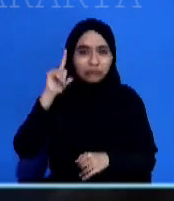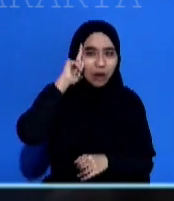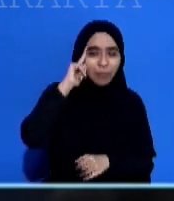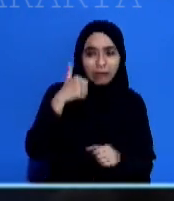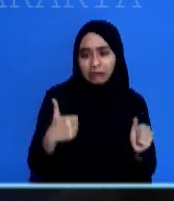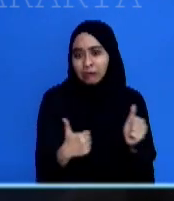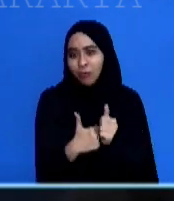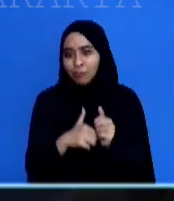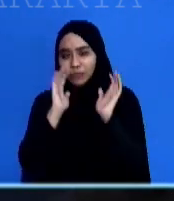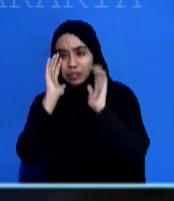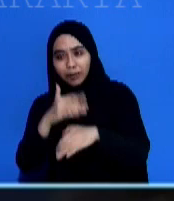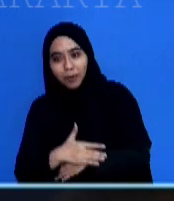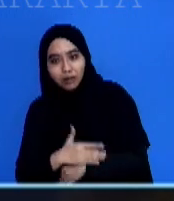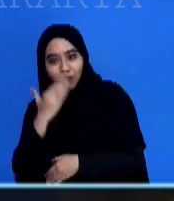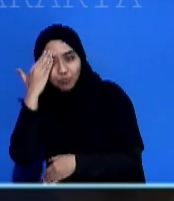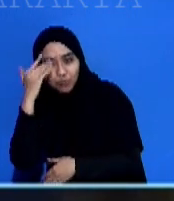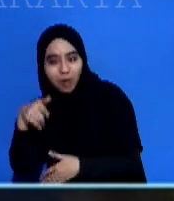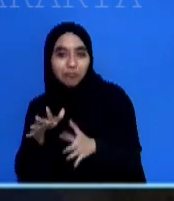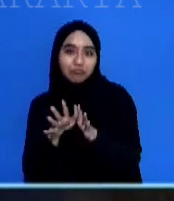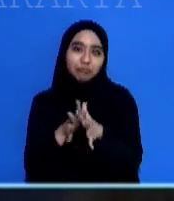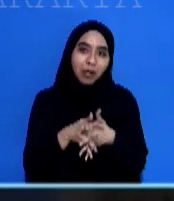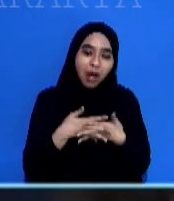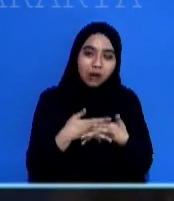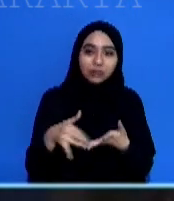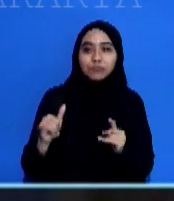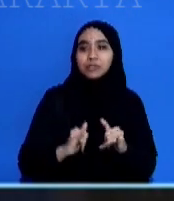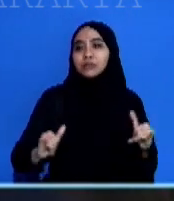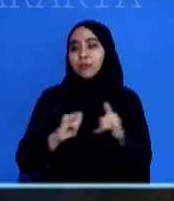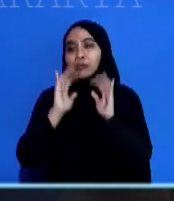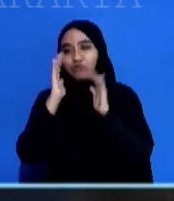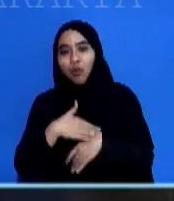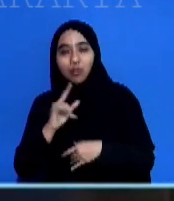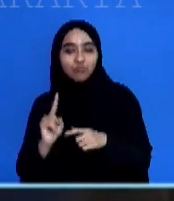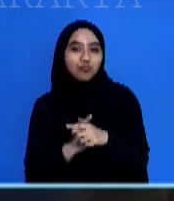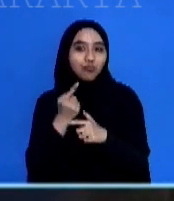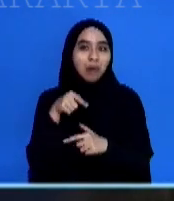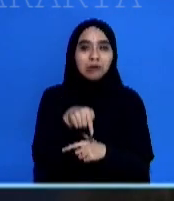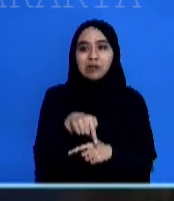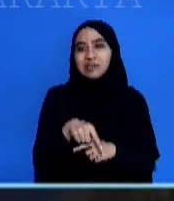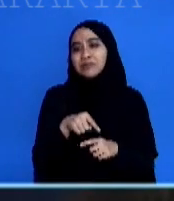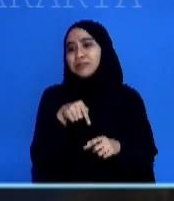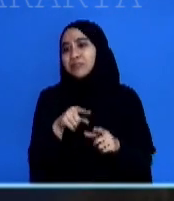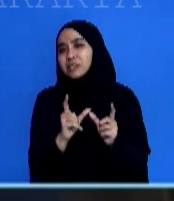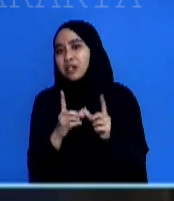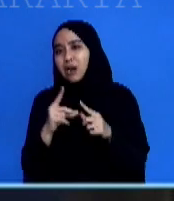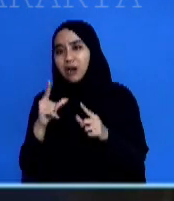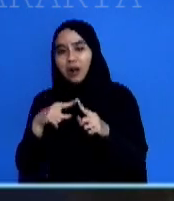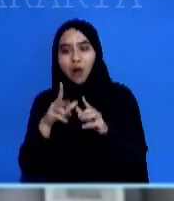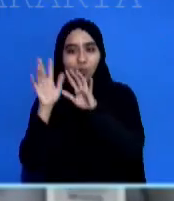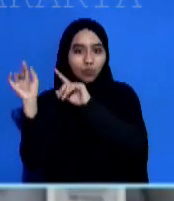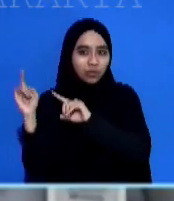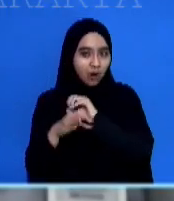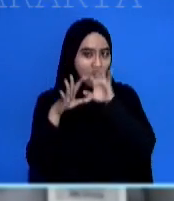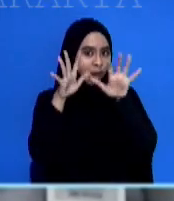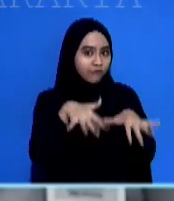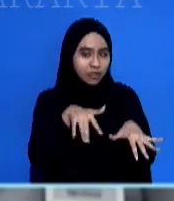ibadah diantaranya mulai dari baca Alquran melaksanakan salat wajib maupun salat tarawih yang dilakukan secara berjamaah